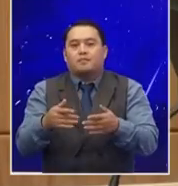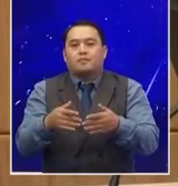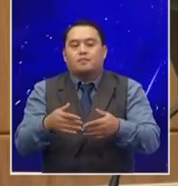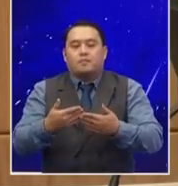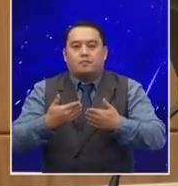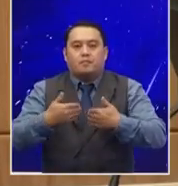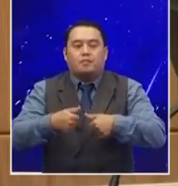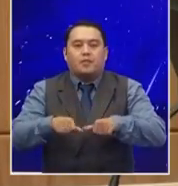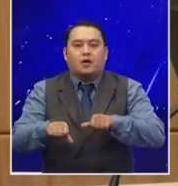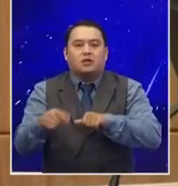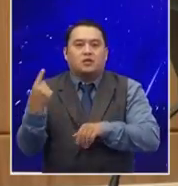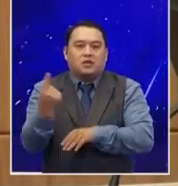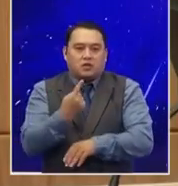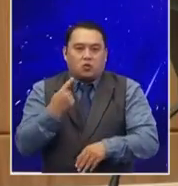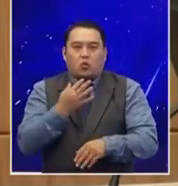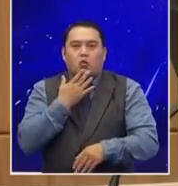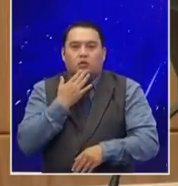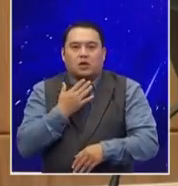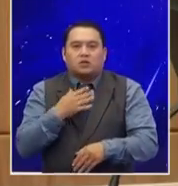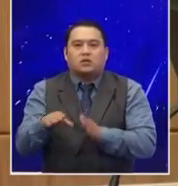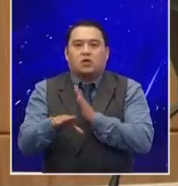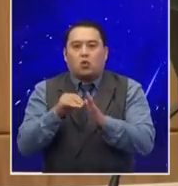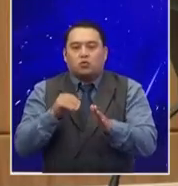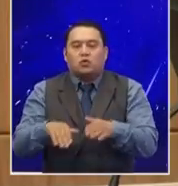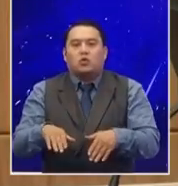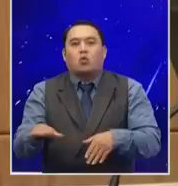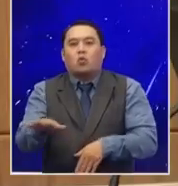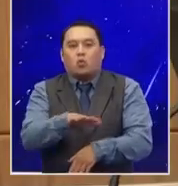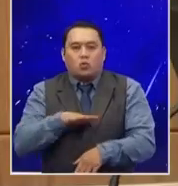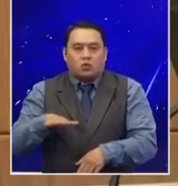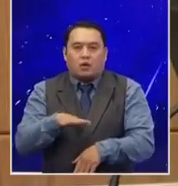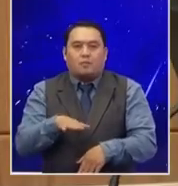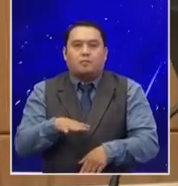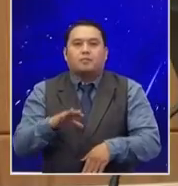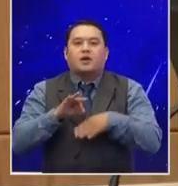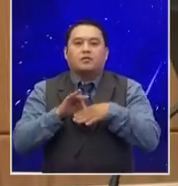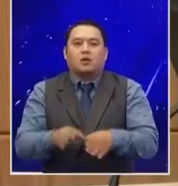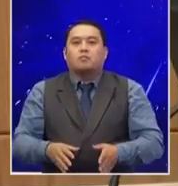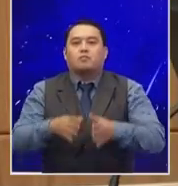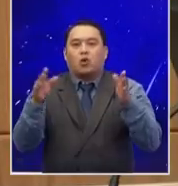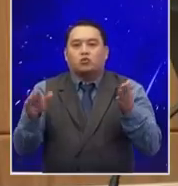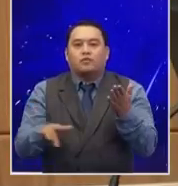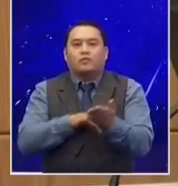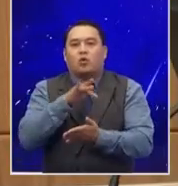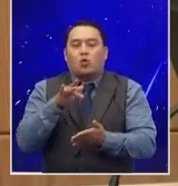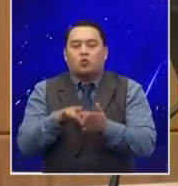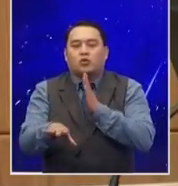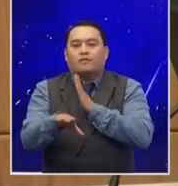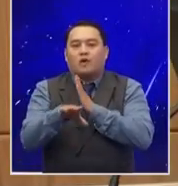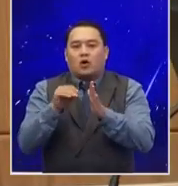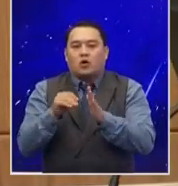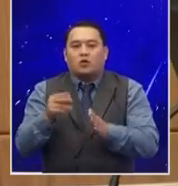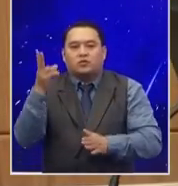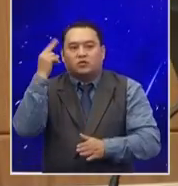по территории единого общенационального избирательного округа производится большинством голосов от общего